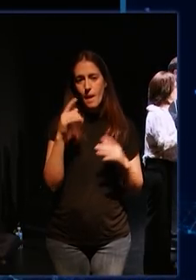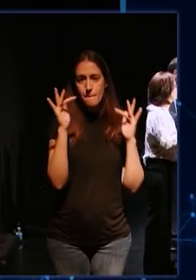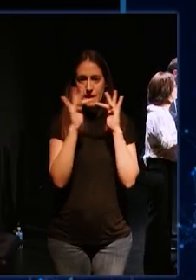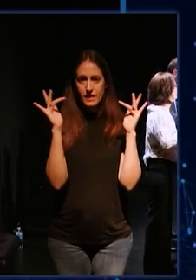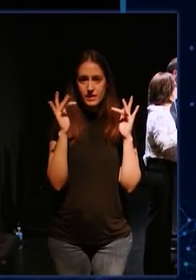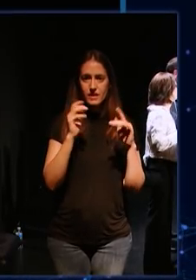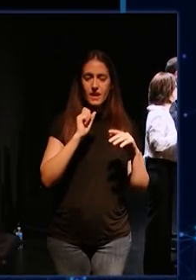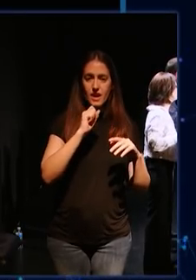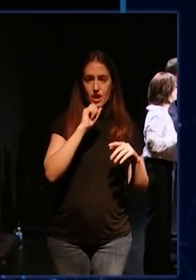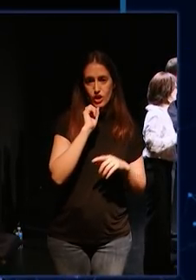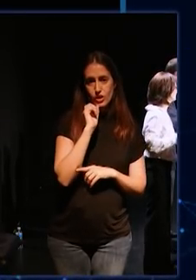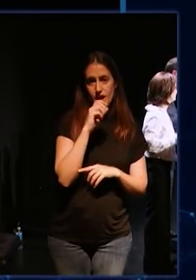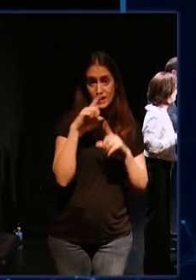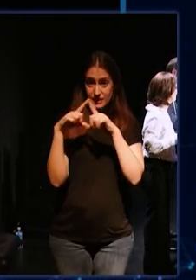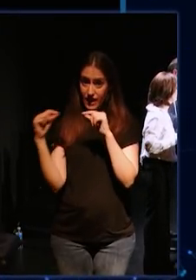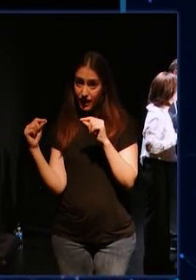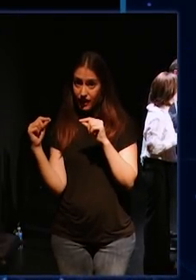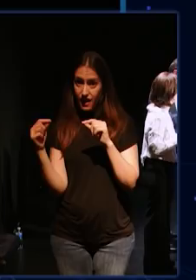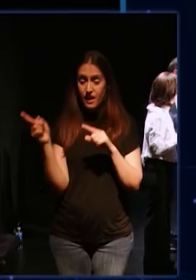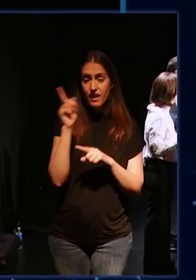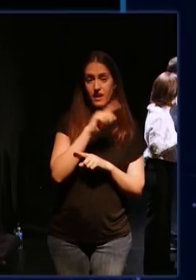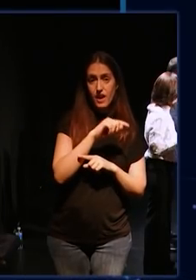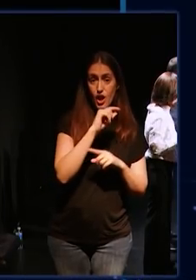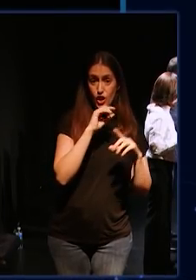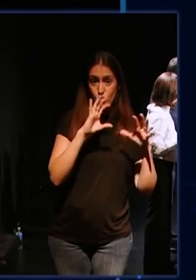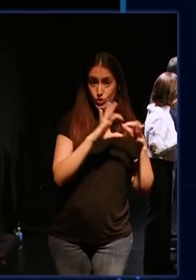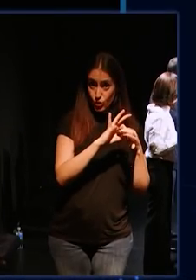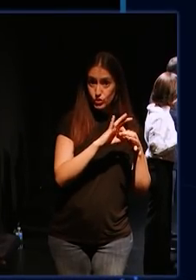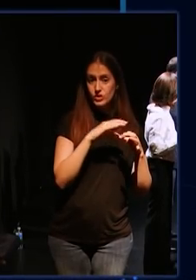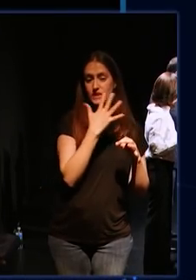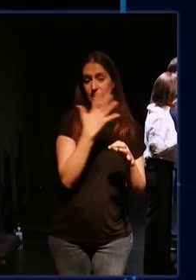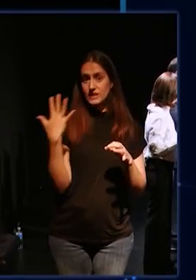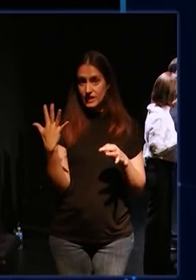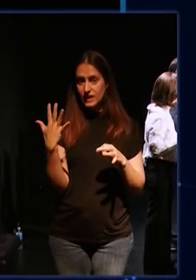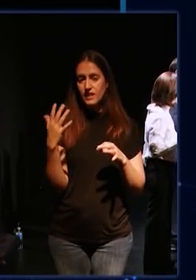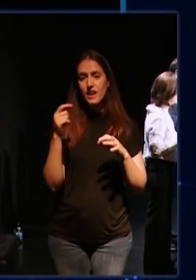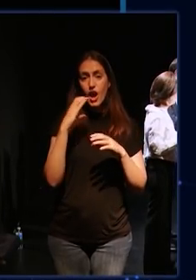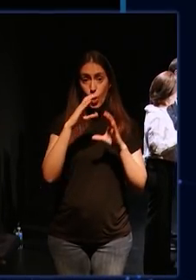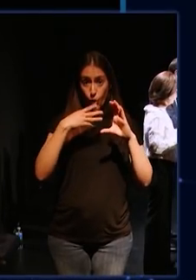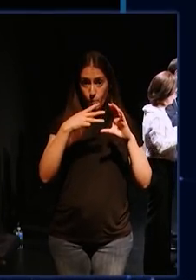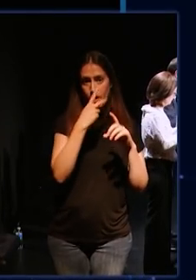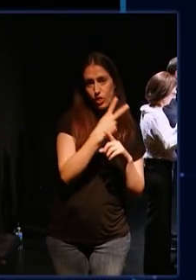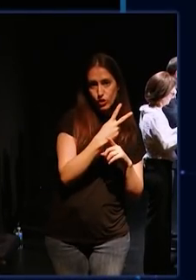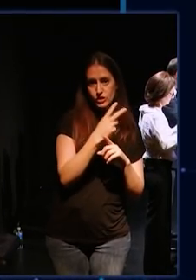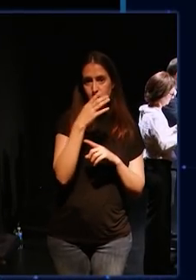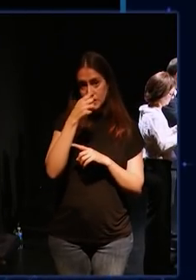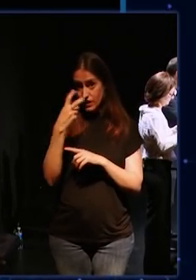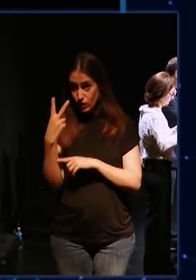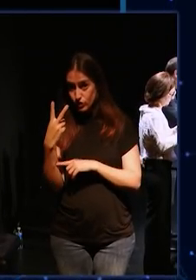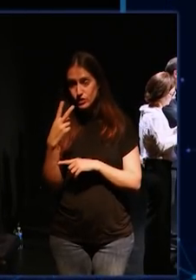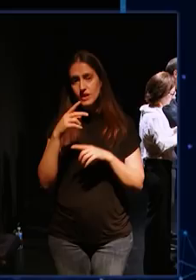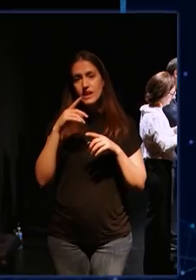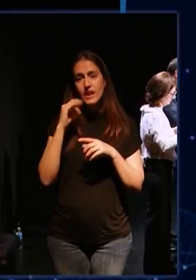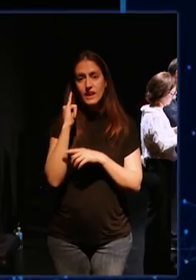Junts per Cardedeu i Esquerra amb 5 regidors cadascun, que la CUP i el PSC també empaten amb 2 regidors i que Gent pel